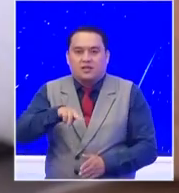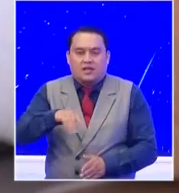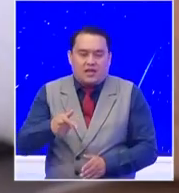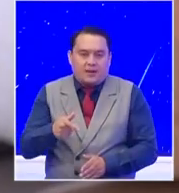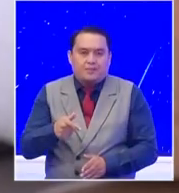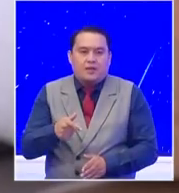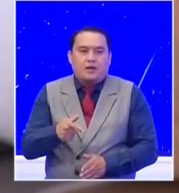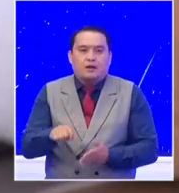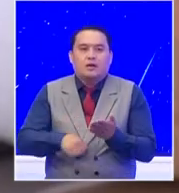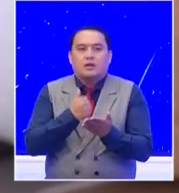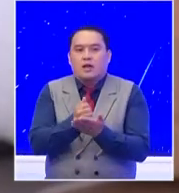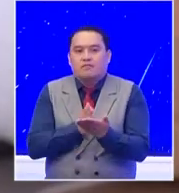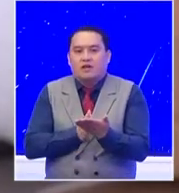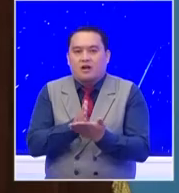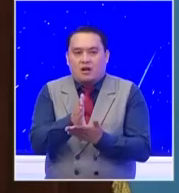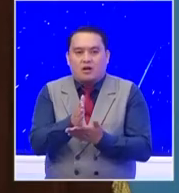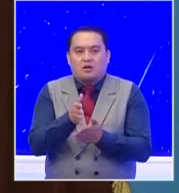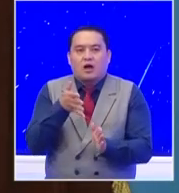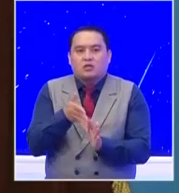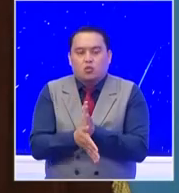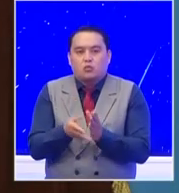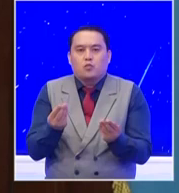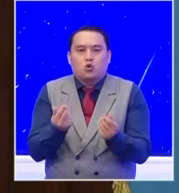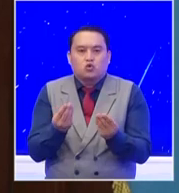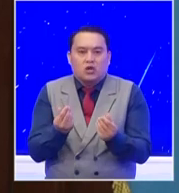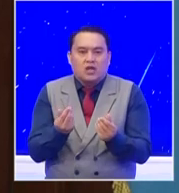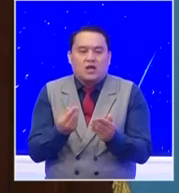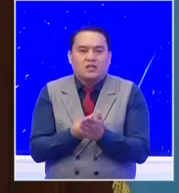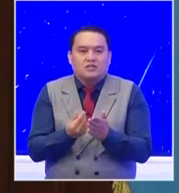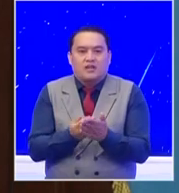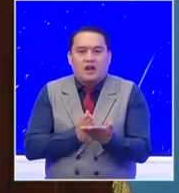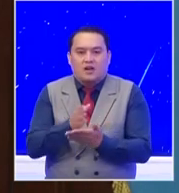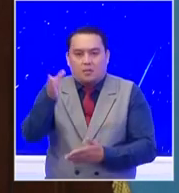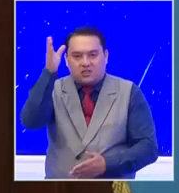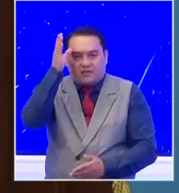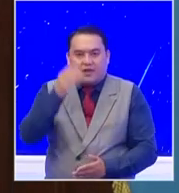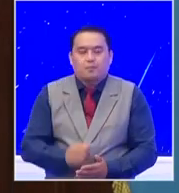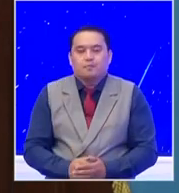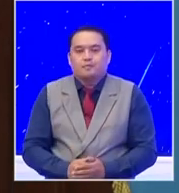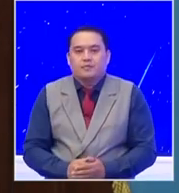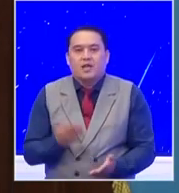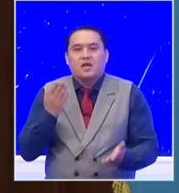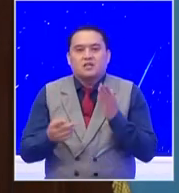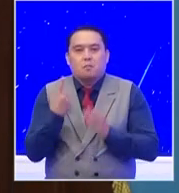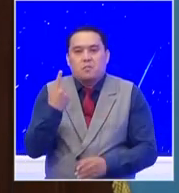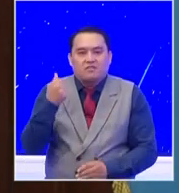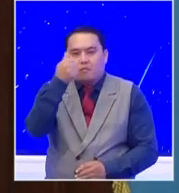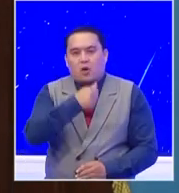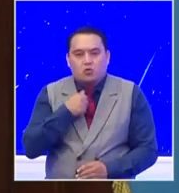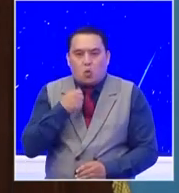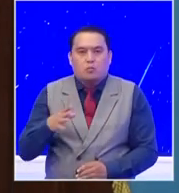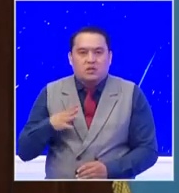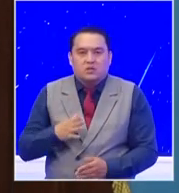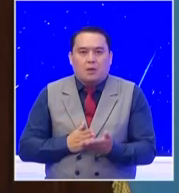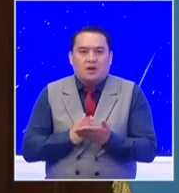из главных направлений расходной части бюджета является сфера образования. Если в 2001 году сфера образования